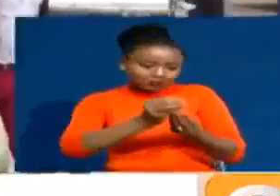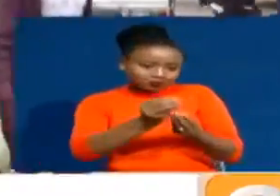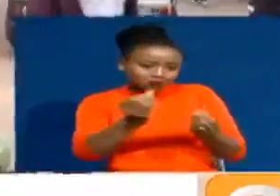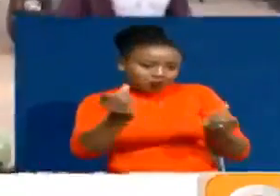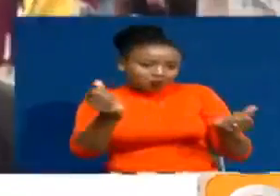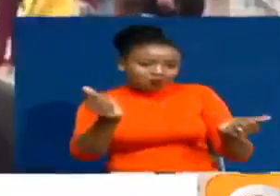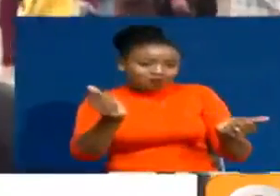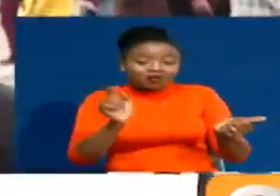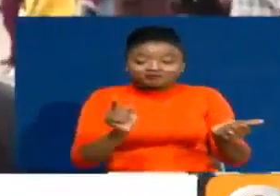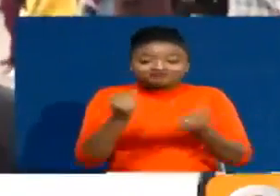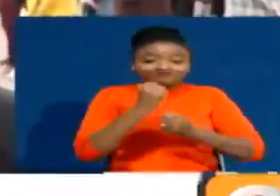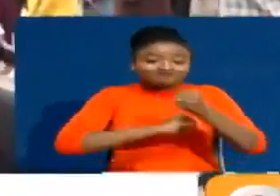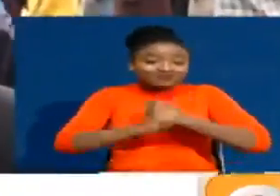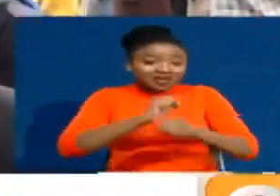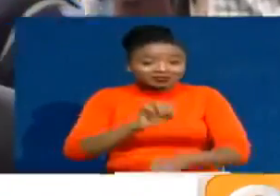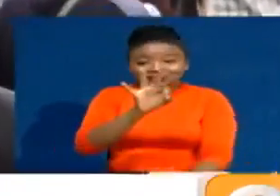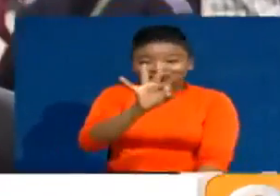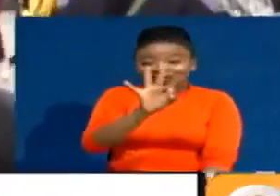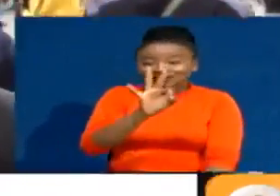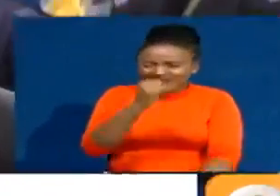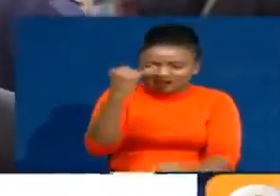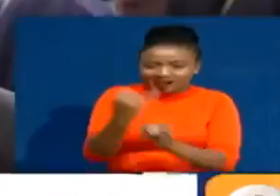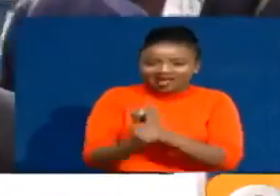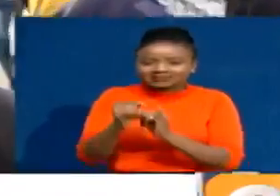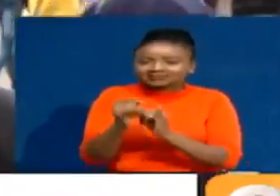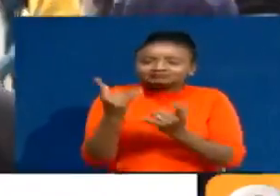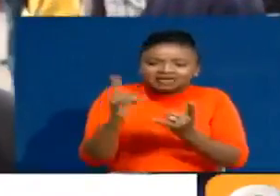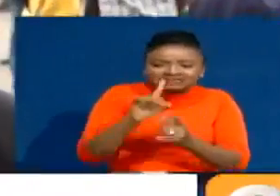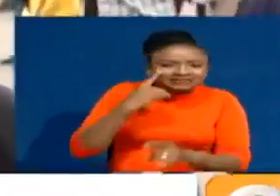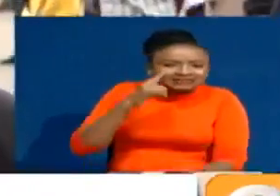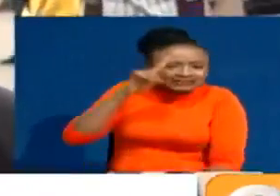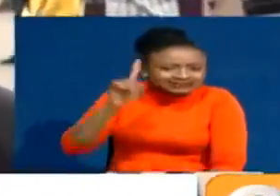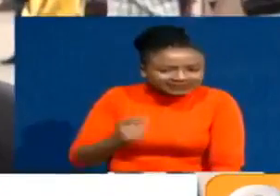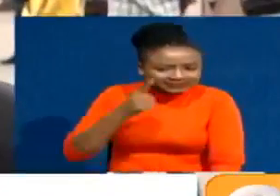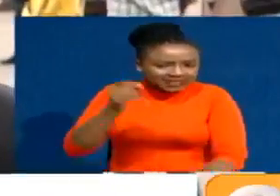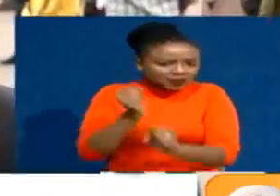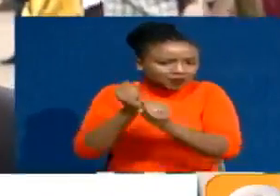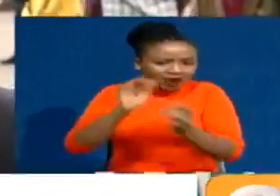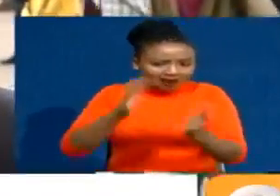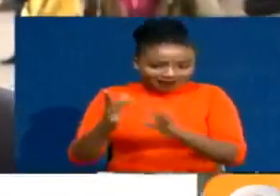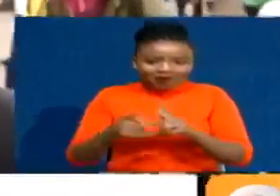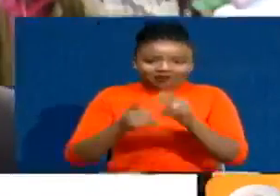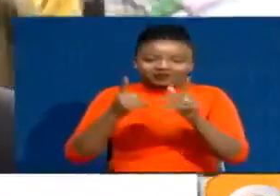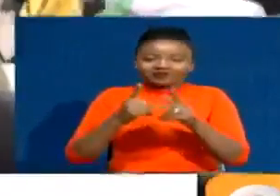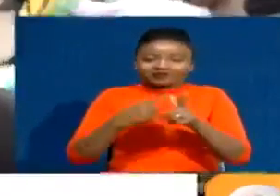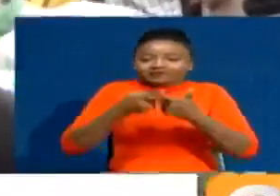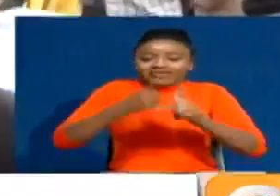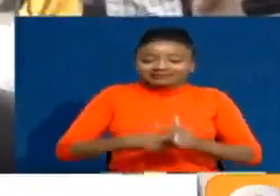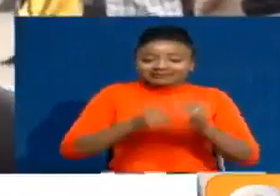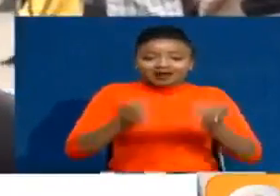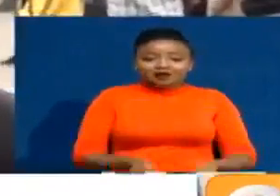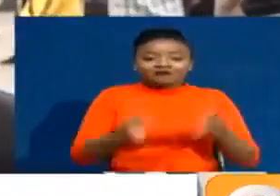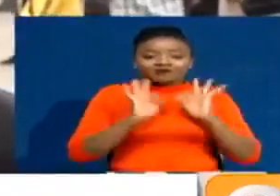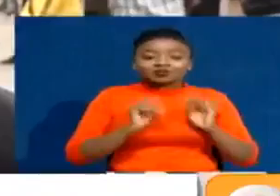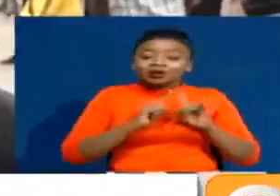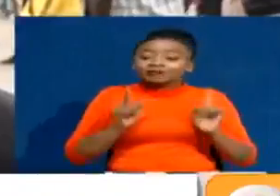kutumika. Ni zoezi la tatu na la mwisho kabla ya kituo hiki kuanza operesheni rasmi, lakini japo shirika la NMS